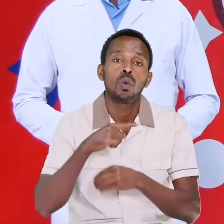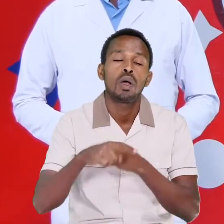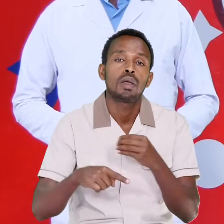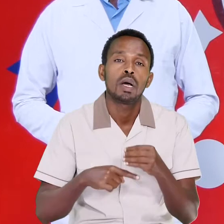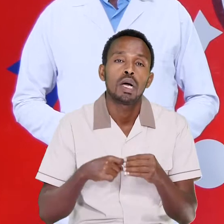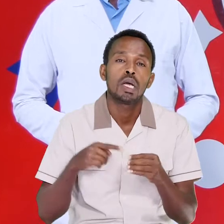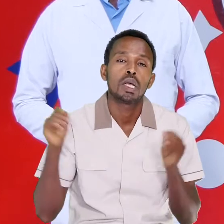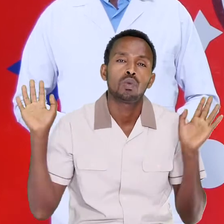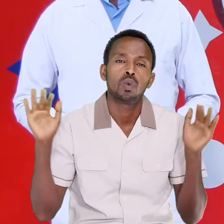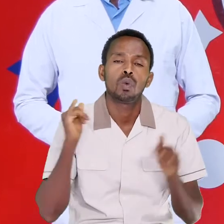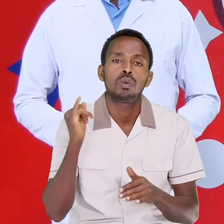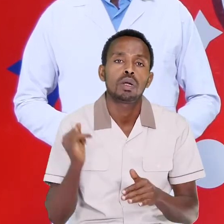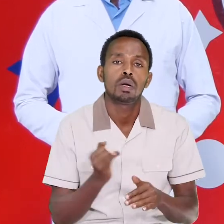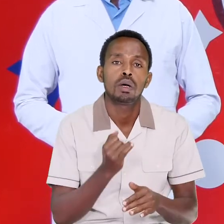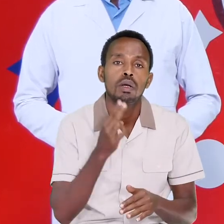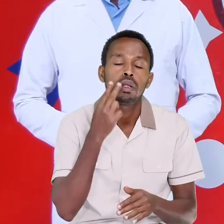waa'ee joobiraa haa ilaallu.